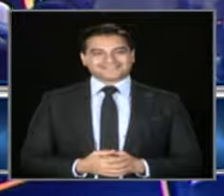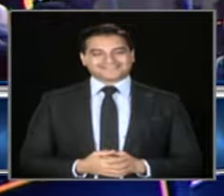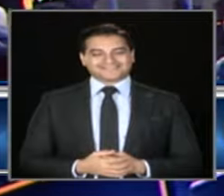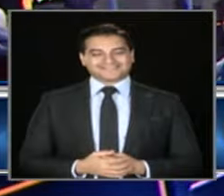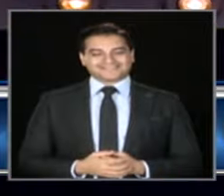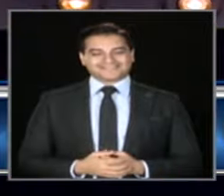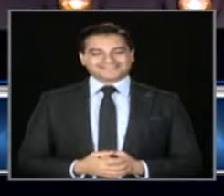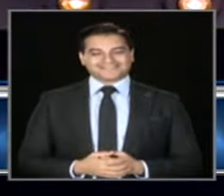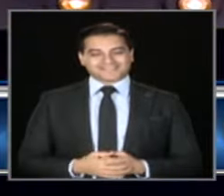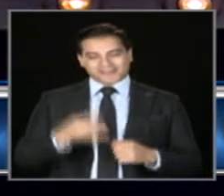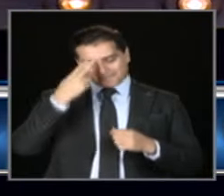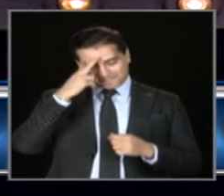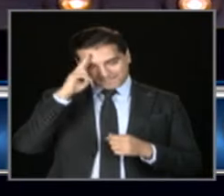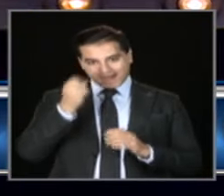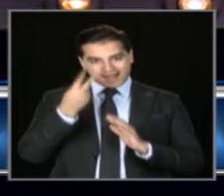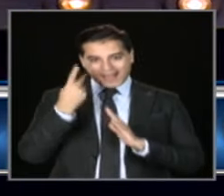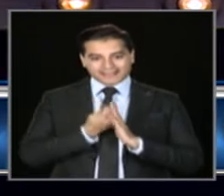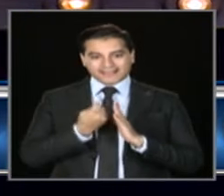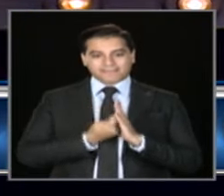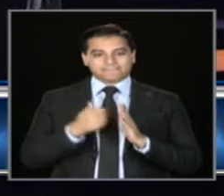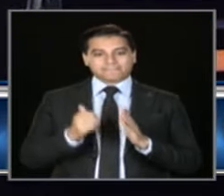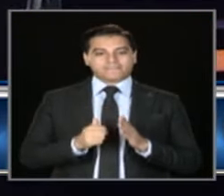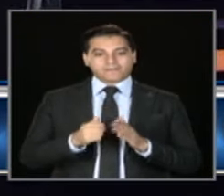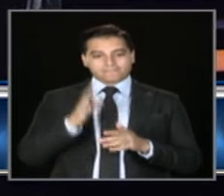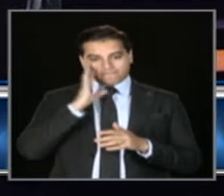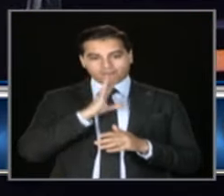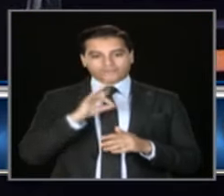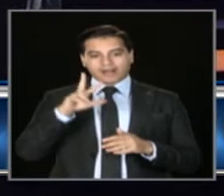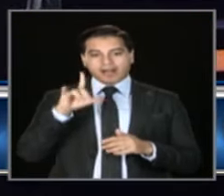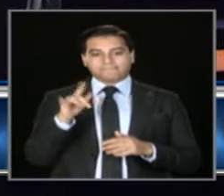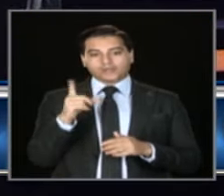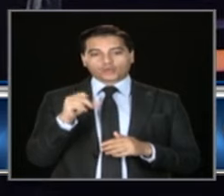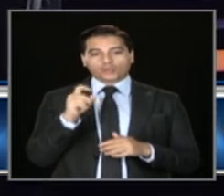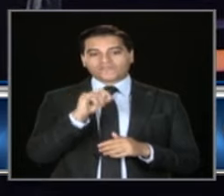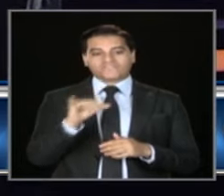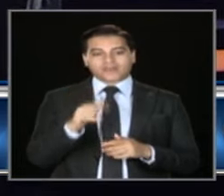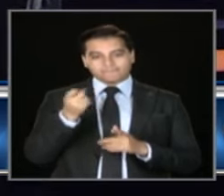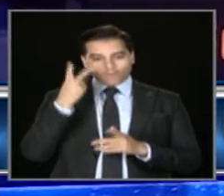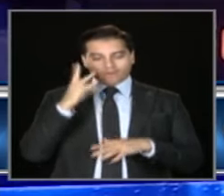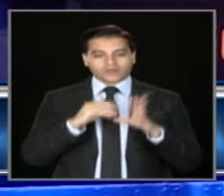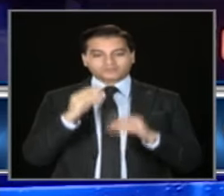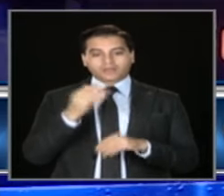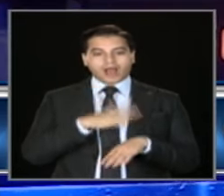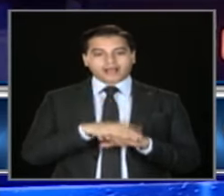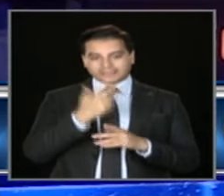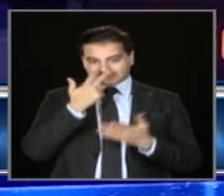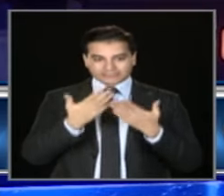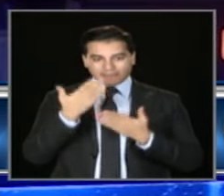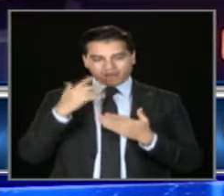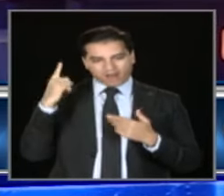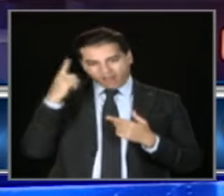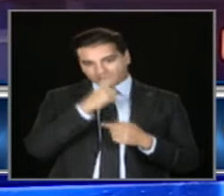هو من هو الاديب البيروفي مؤلف روايه زمن عصيب